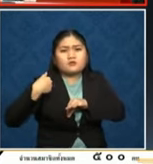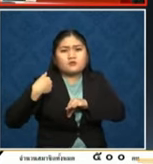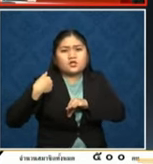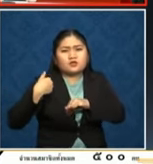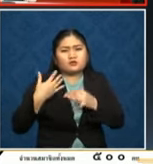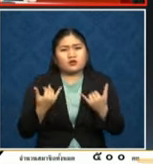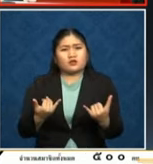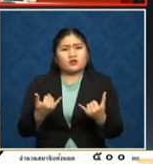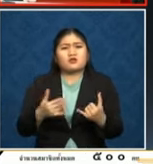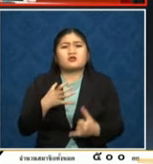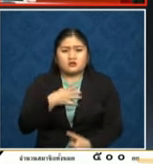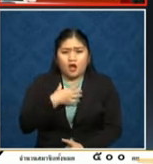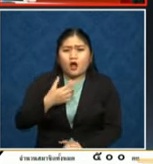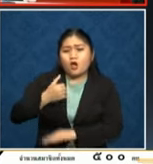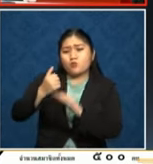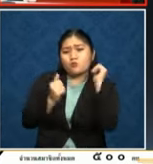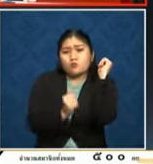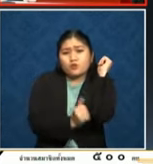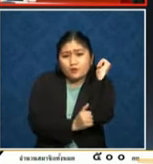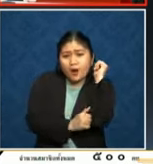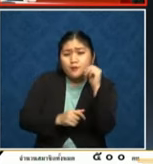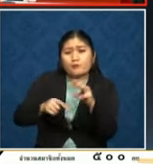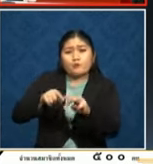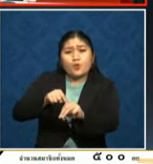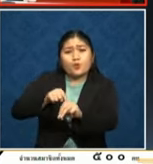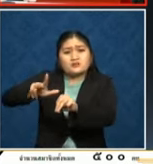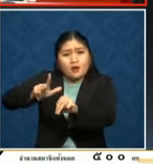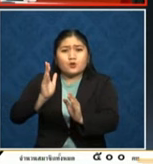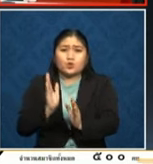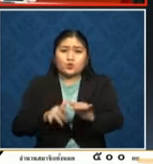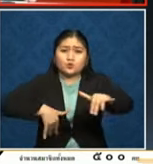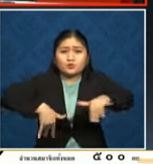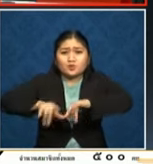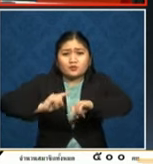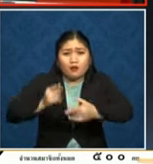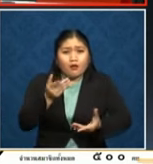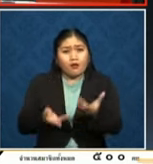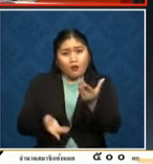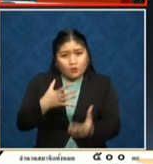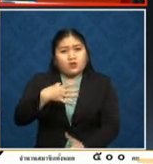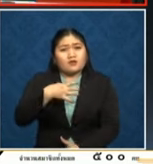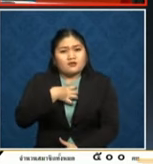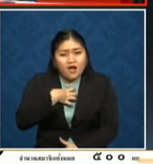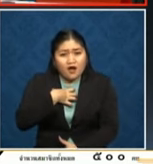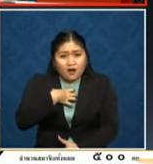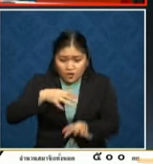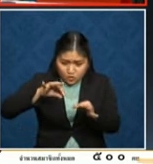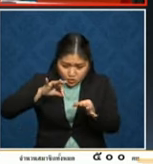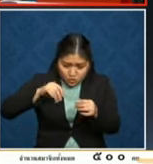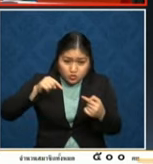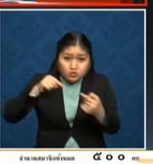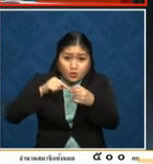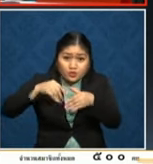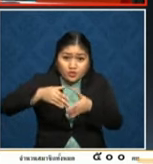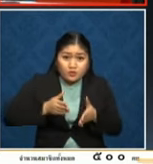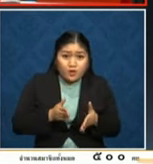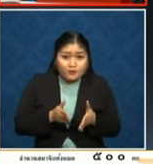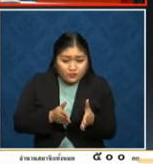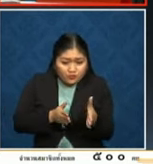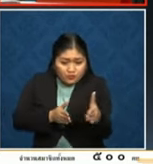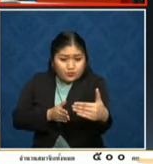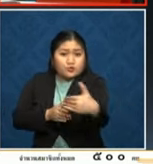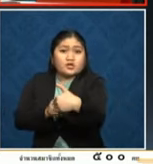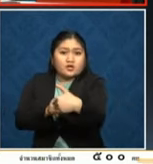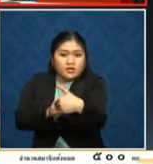านหมู่3สเต็งนอกก็ดีทางพี่น้องประชาชนก็ดีที่สัญจรเนี่ยก็อยากที่จะให้ขยับจุดยูเทิร์นไปอยู่ในบริเวณ4